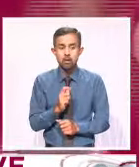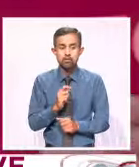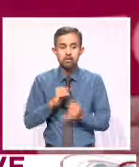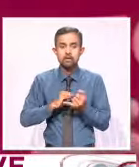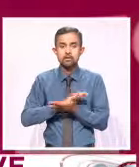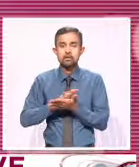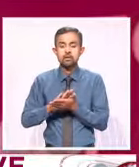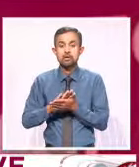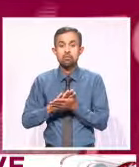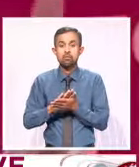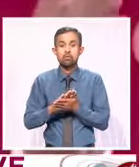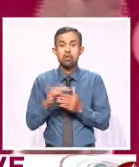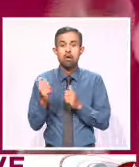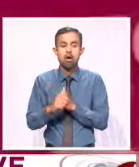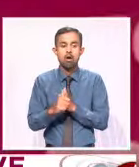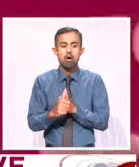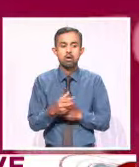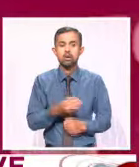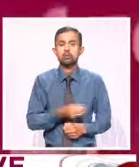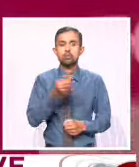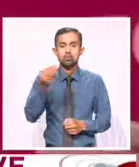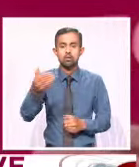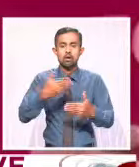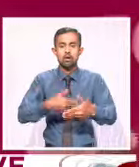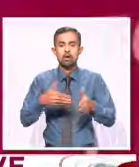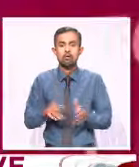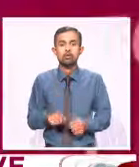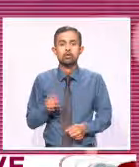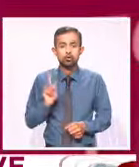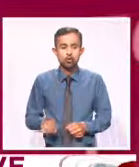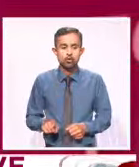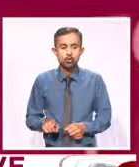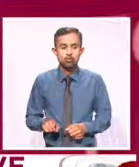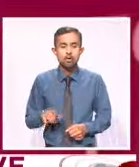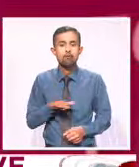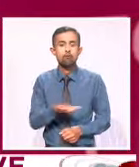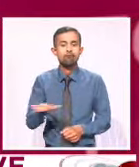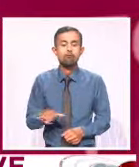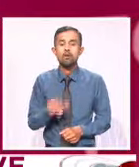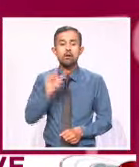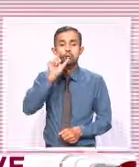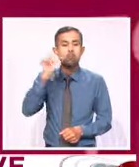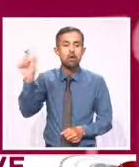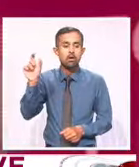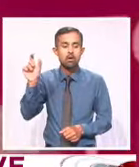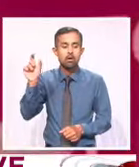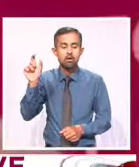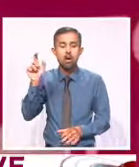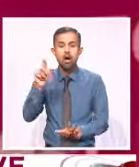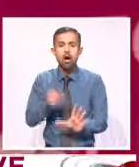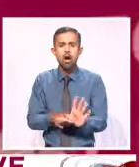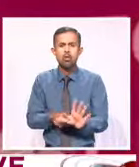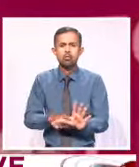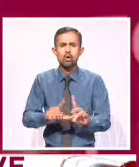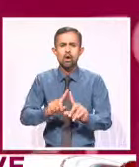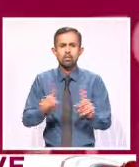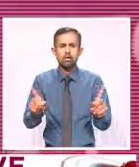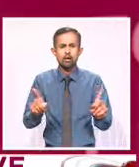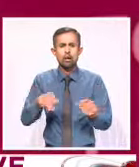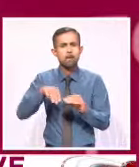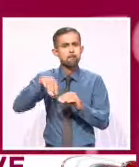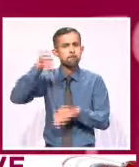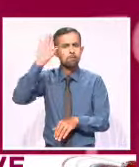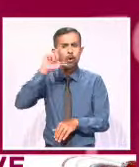සැංගිල්ල හෝටල් සංකීර්ණයේ ඉදි කරන්නේ ඒක ලබා දුන්න කැබිනට් අනුමැතියෙන්. දැන් ඒ ප්‍රදේශයේ ගිහිල්ලා බැලුවොත් අද මීට අවුරුදු 10කට